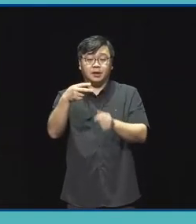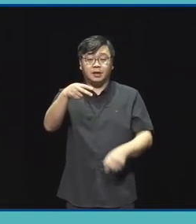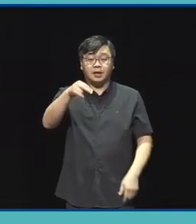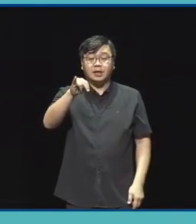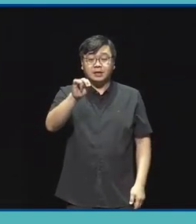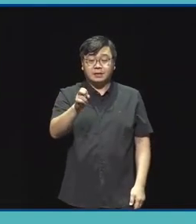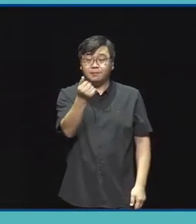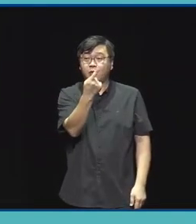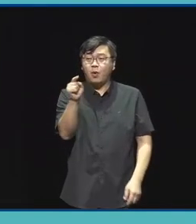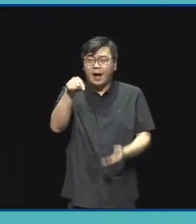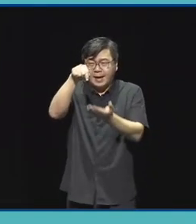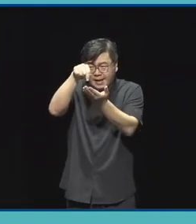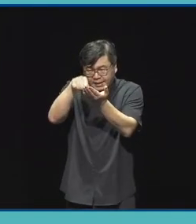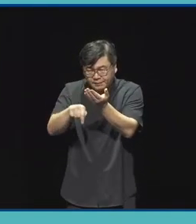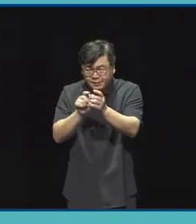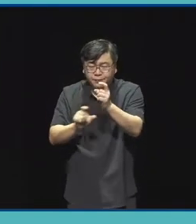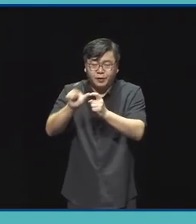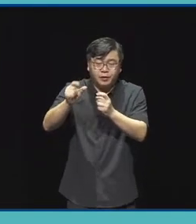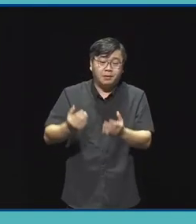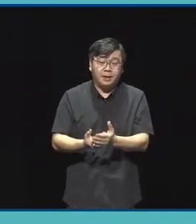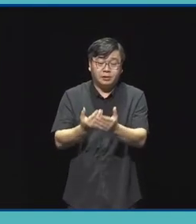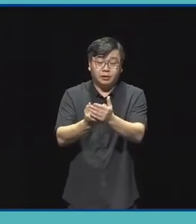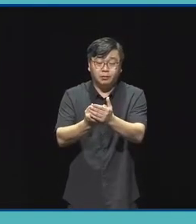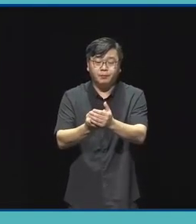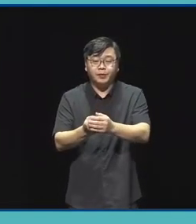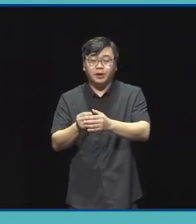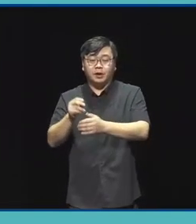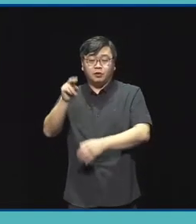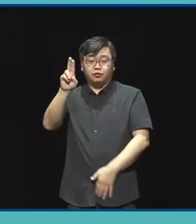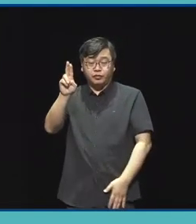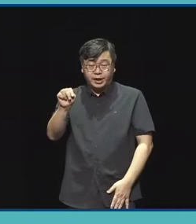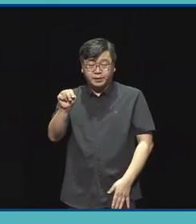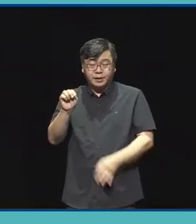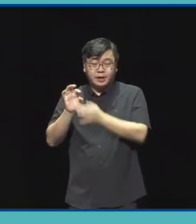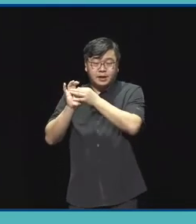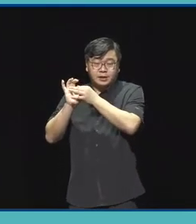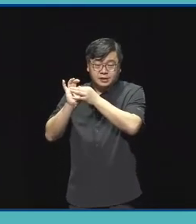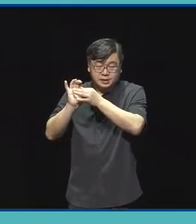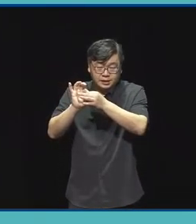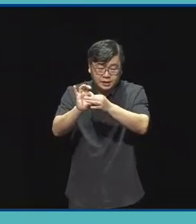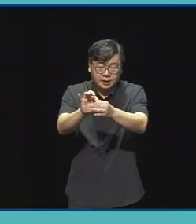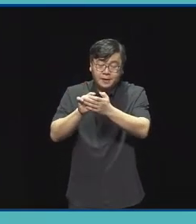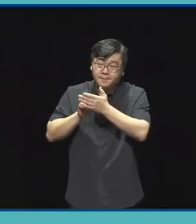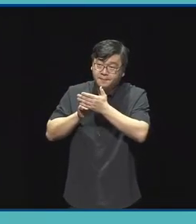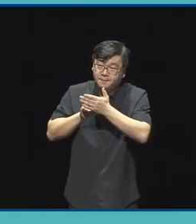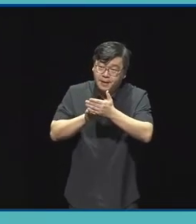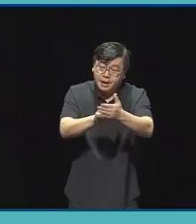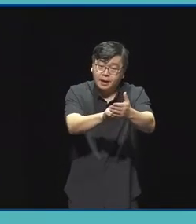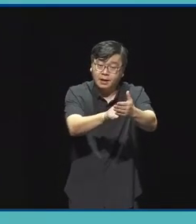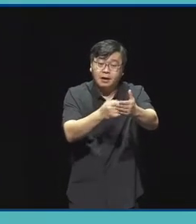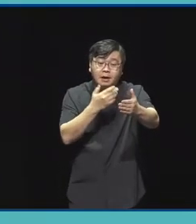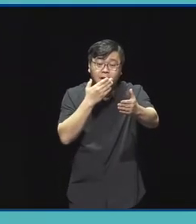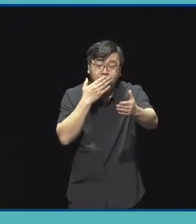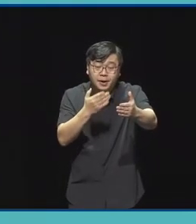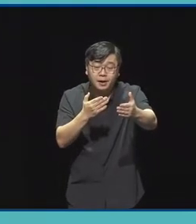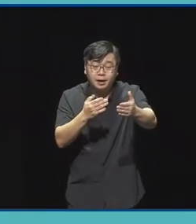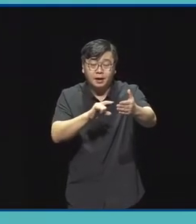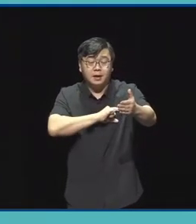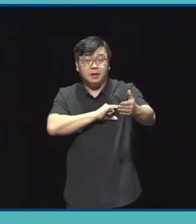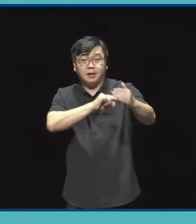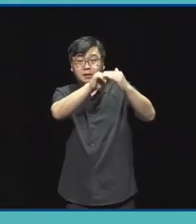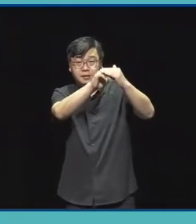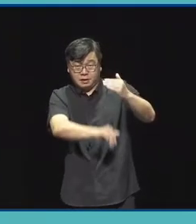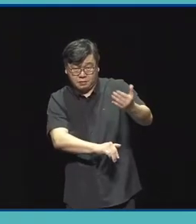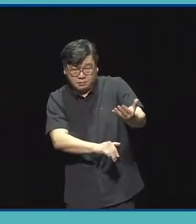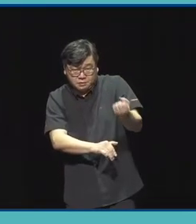가능한 발전 목표 17가지의 주제에 맞추어서 그 주제를 심화하는 공론화하는 과정을 좀